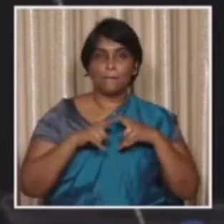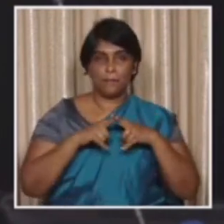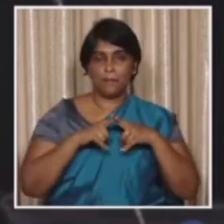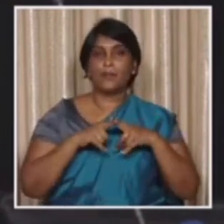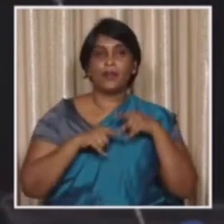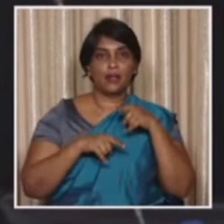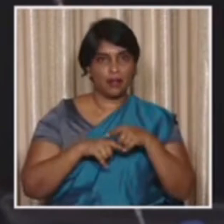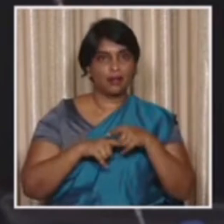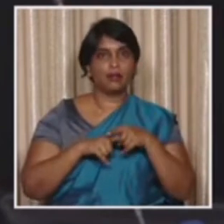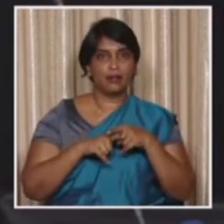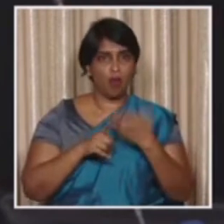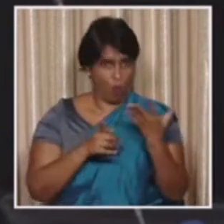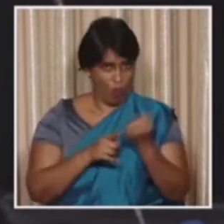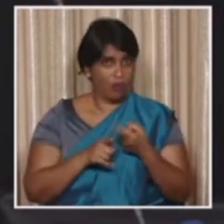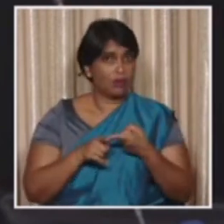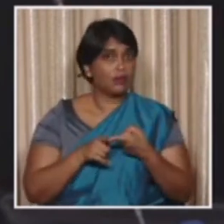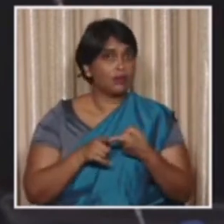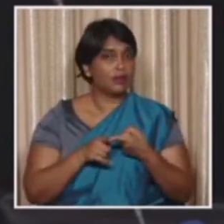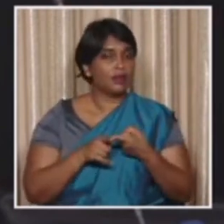da meka thore